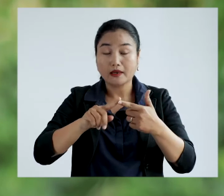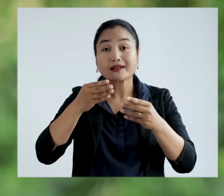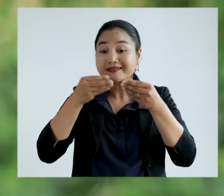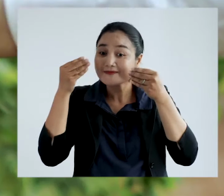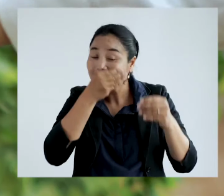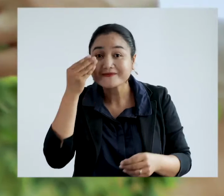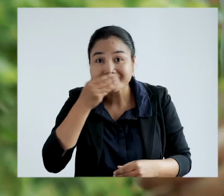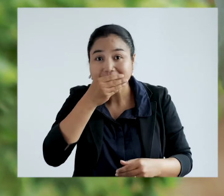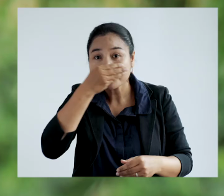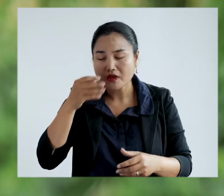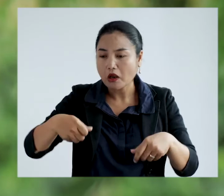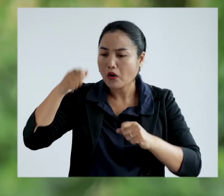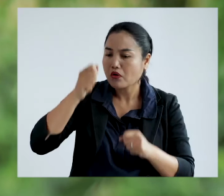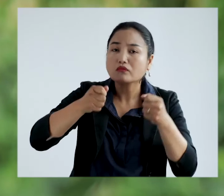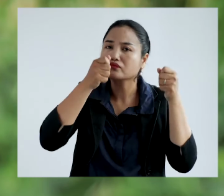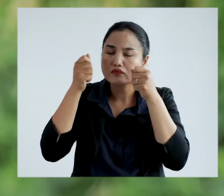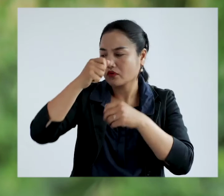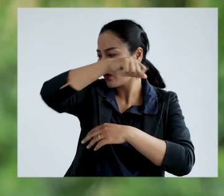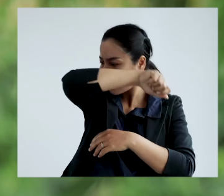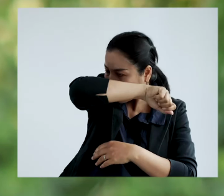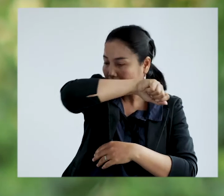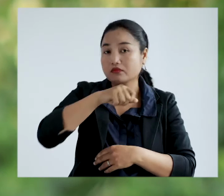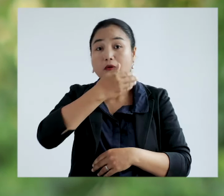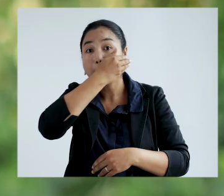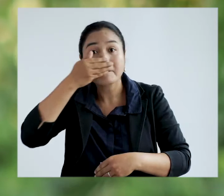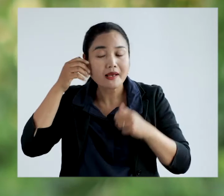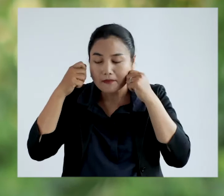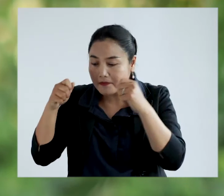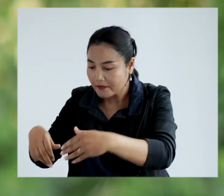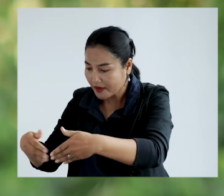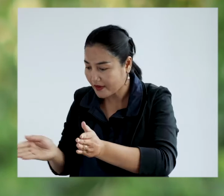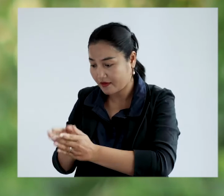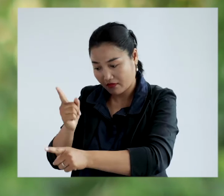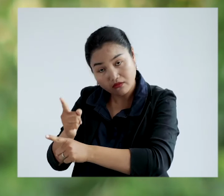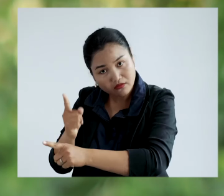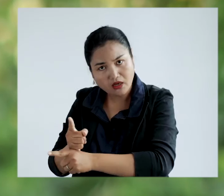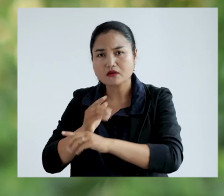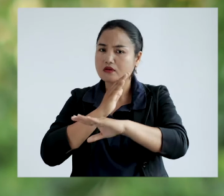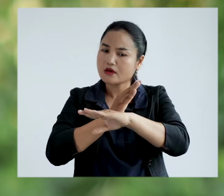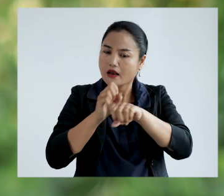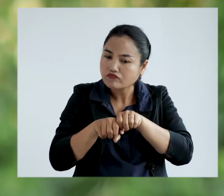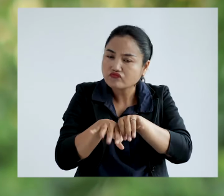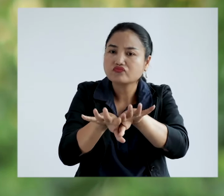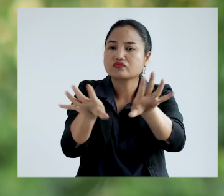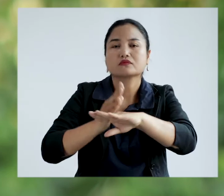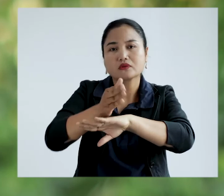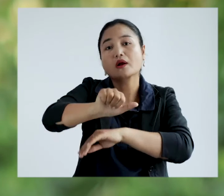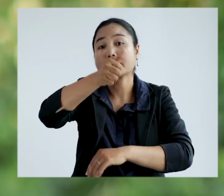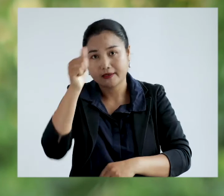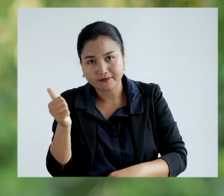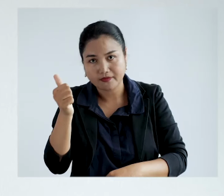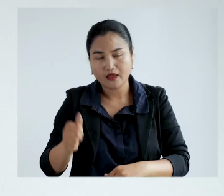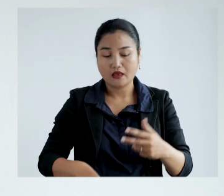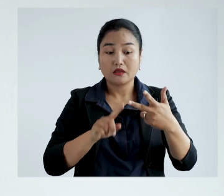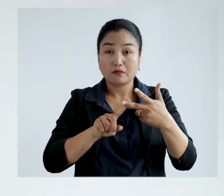ណ្ដាស់ដោយកន្សែងក្រដាស់ឬដោយកែងដៃពាក់ម៉ាស់និងបោះចោលឲ្យបានត្រឹមត្រូវដើម្បីជៀសវាងចម្លងជំងឺទៅអ្នកដទៃ